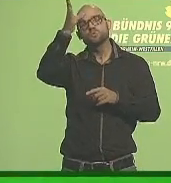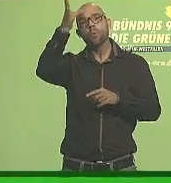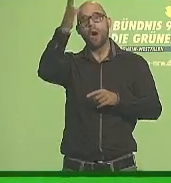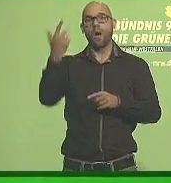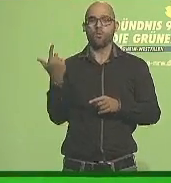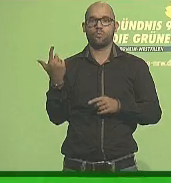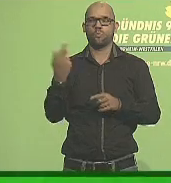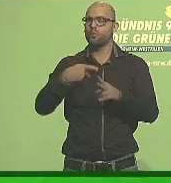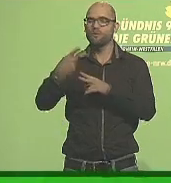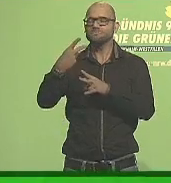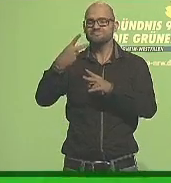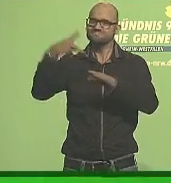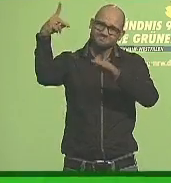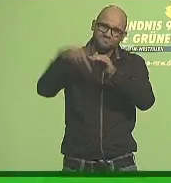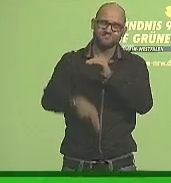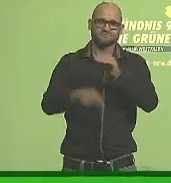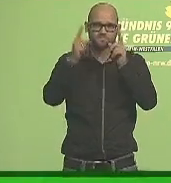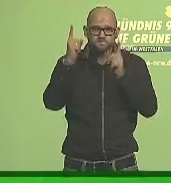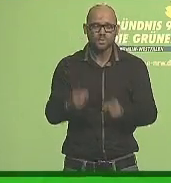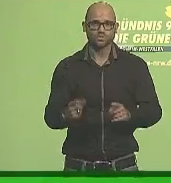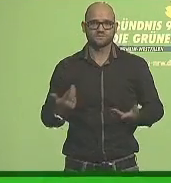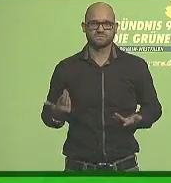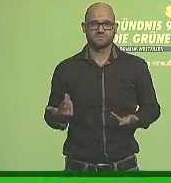zu unterbinden und zu stoppen.